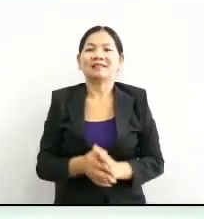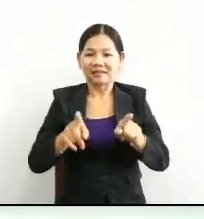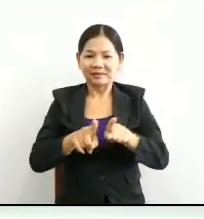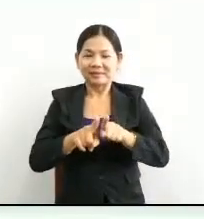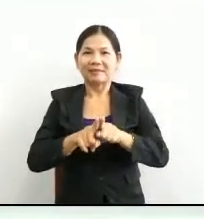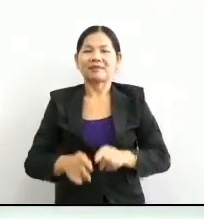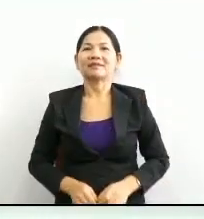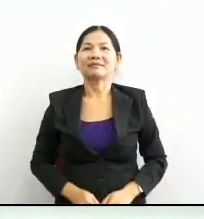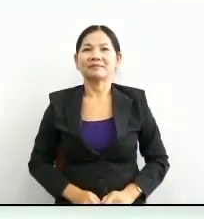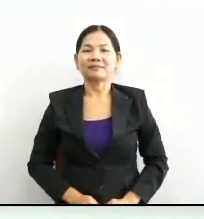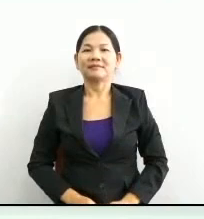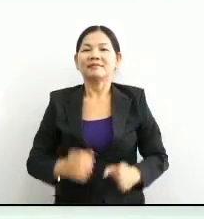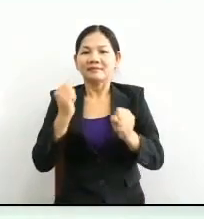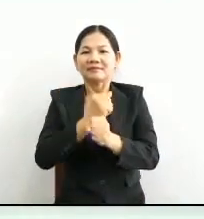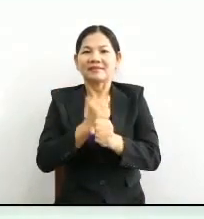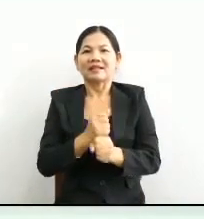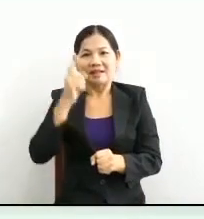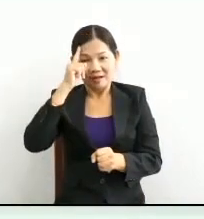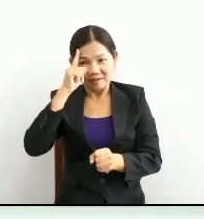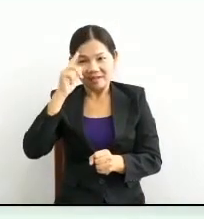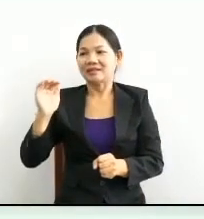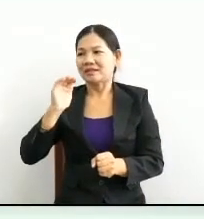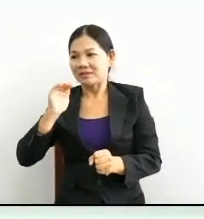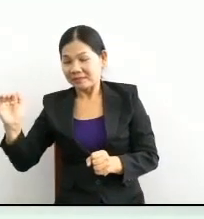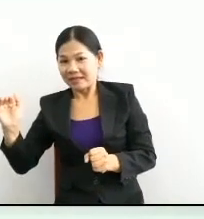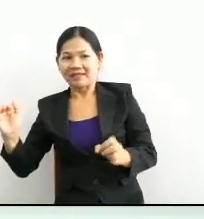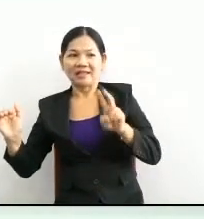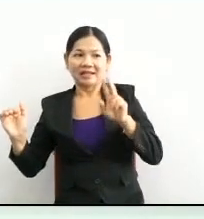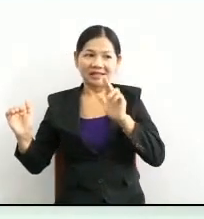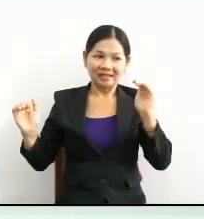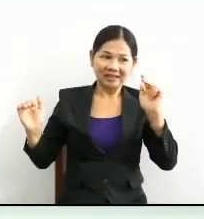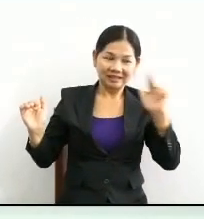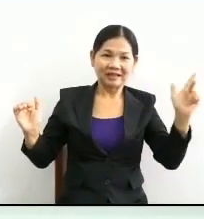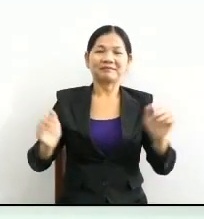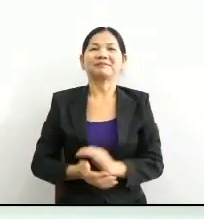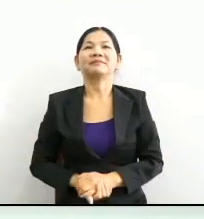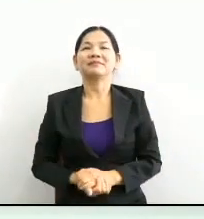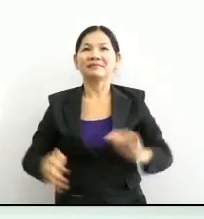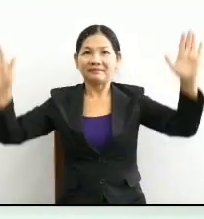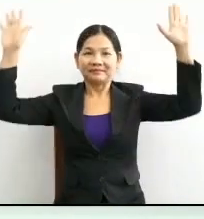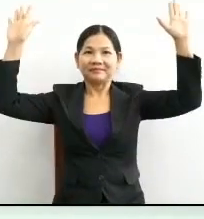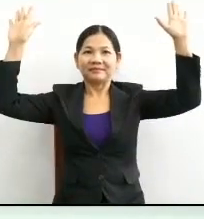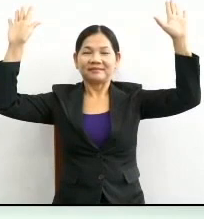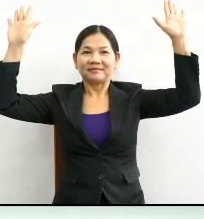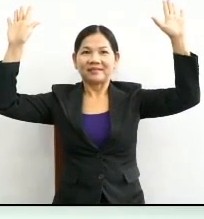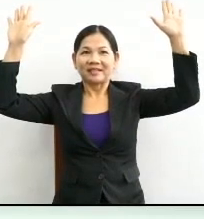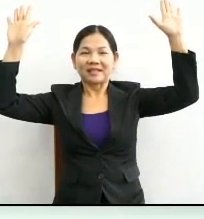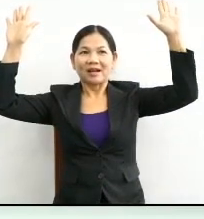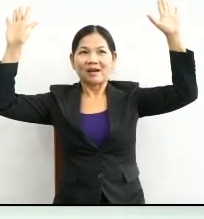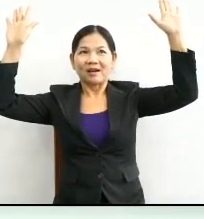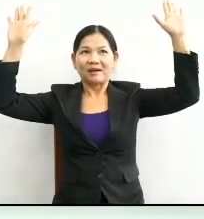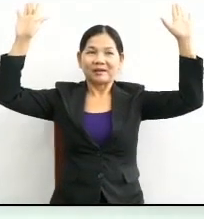cửa đoàn tiệt nè mà nhạc khu ai con score chuyện sạch đàm khách con chờ lòng lên khu bài con mới ta hò chà bọc bị